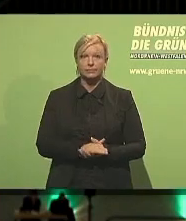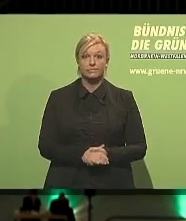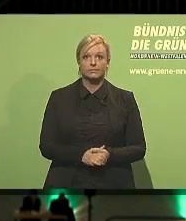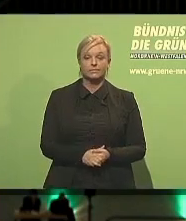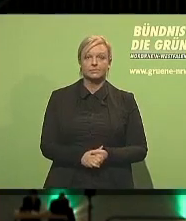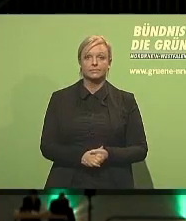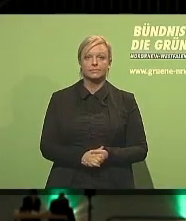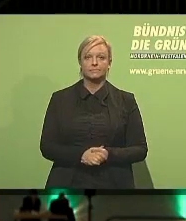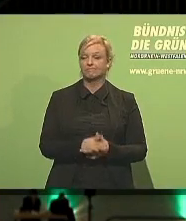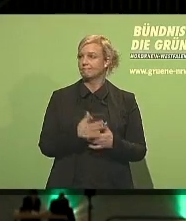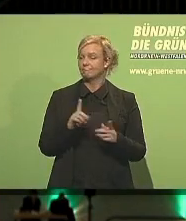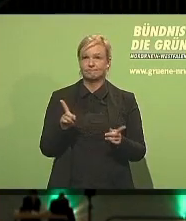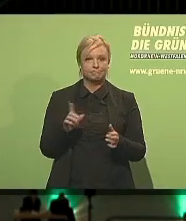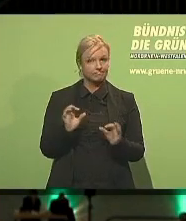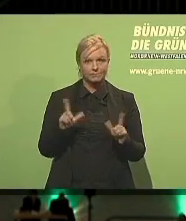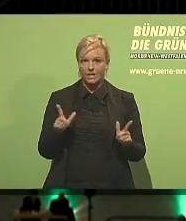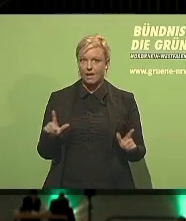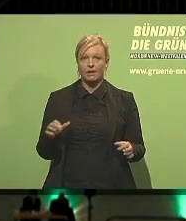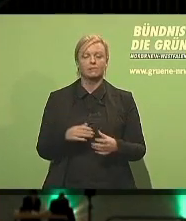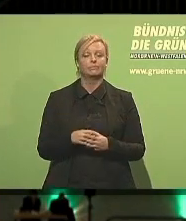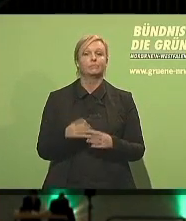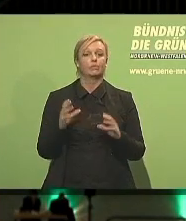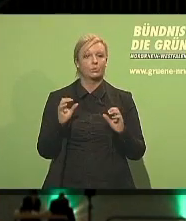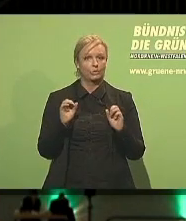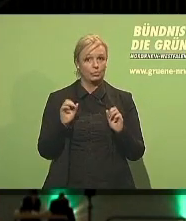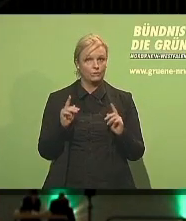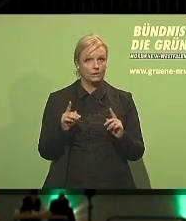Das ist nicht der Fall. Ich erkläre